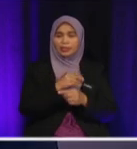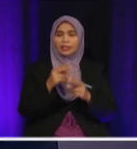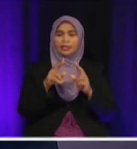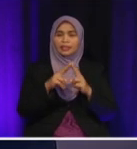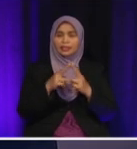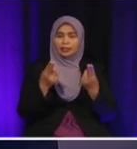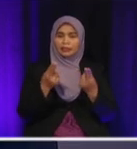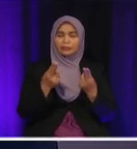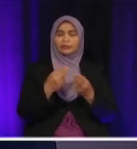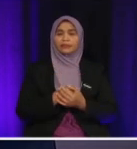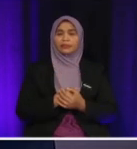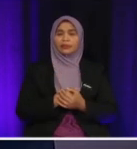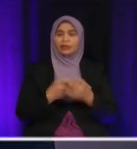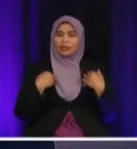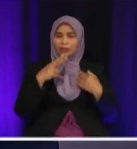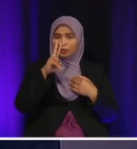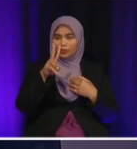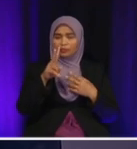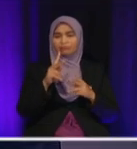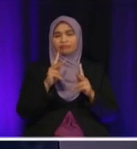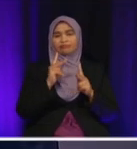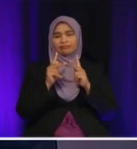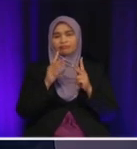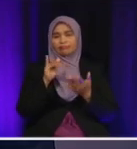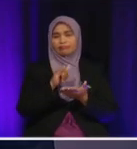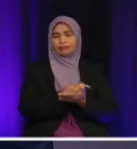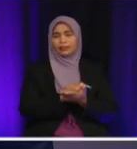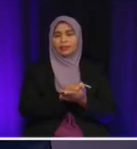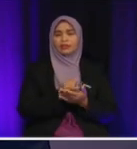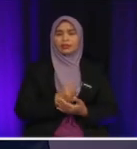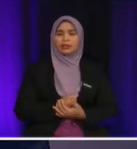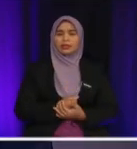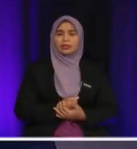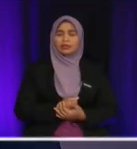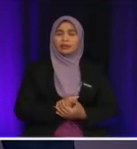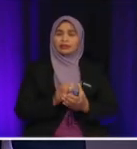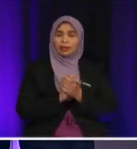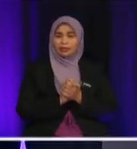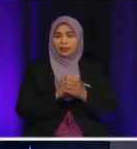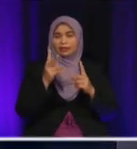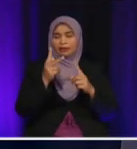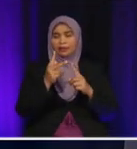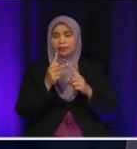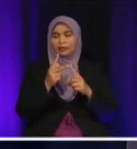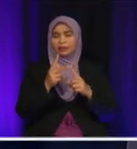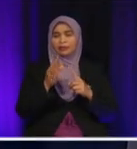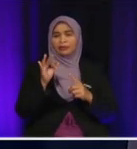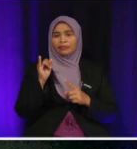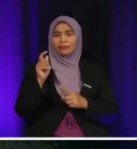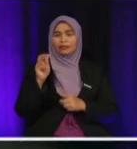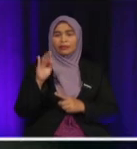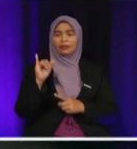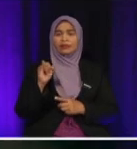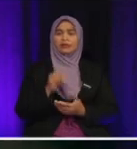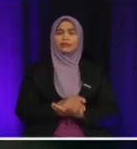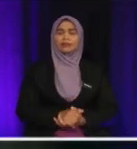dan As-Sunnah. Ada dua kata kunci itu, insya-Allah. Boleh ingat maksudnya. Okey, tahniah kepada Fitri. Nak bagi tak kat dia? Kumbang. Oh, kita bagi. Kita bagi. Sah.